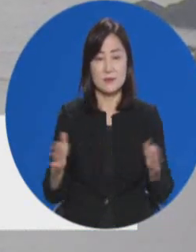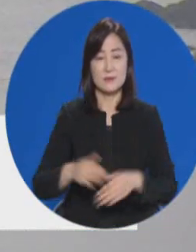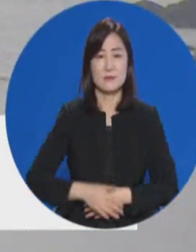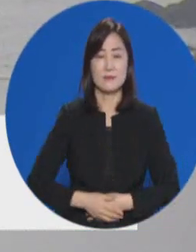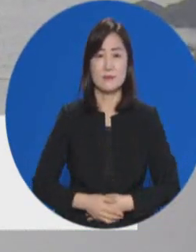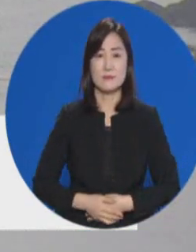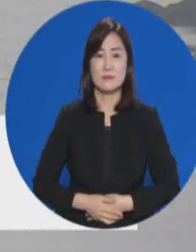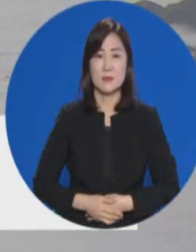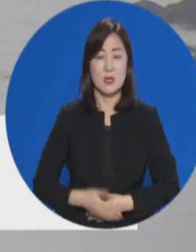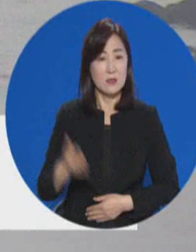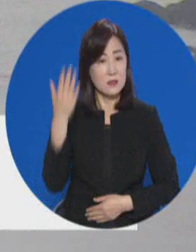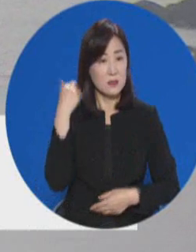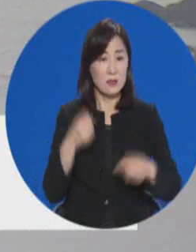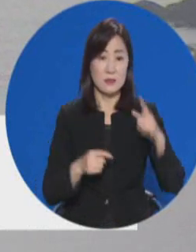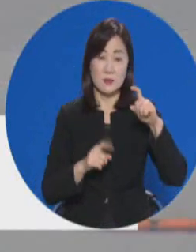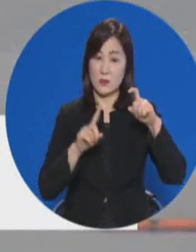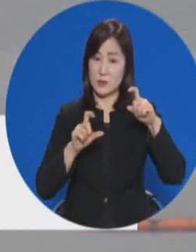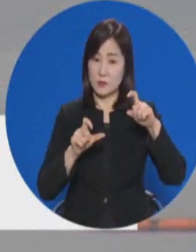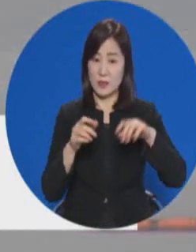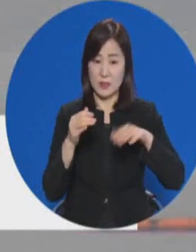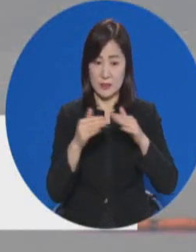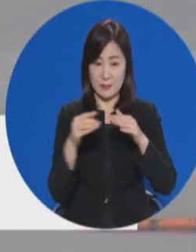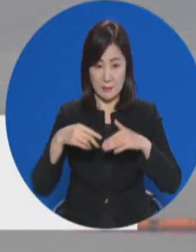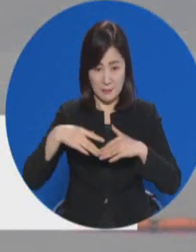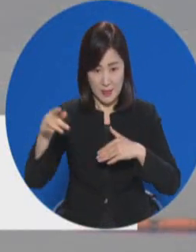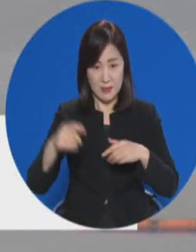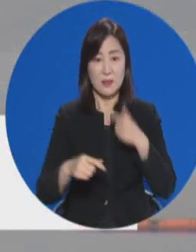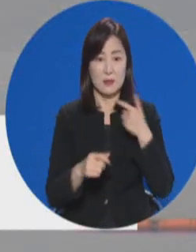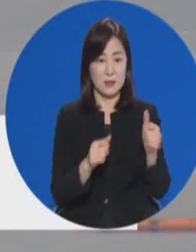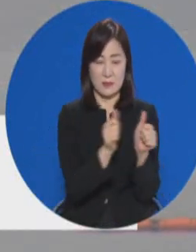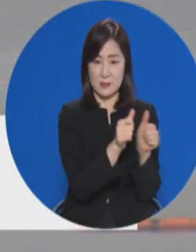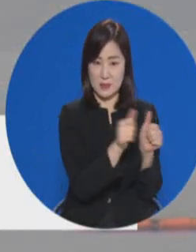여수해양경찰서는 지난 15일 집을 나갔던 65살 A씨가